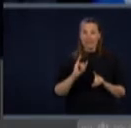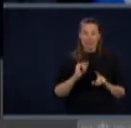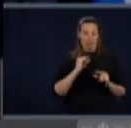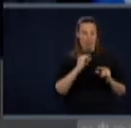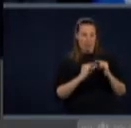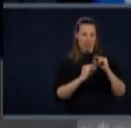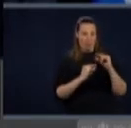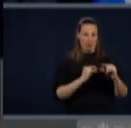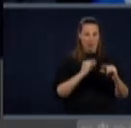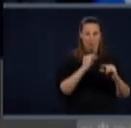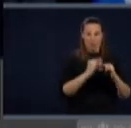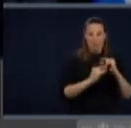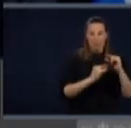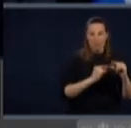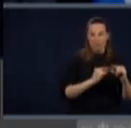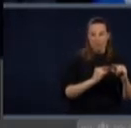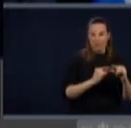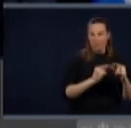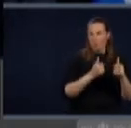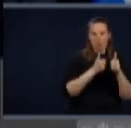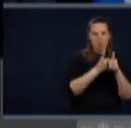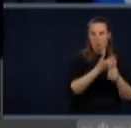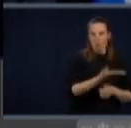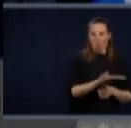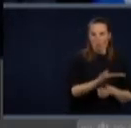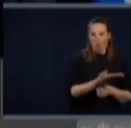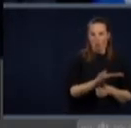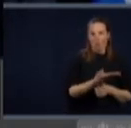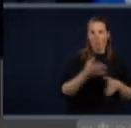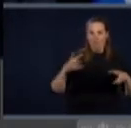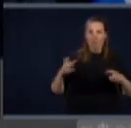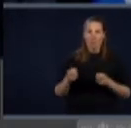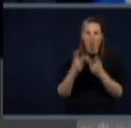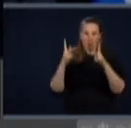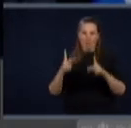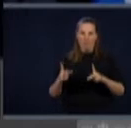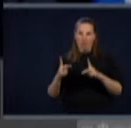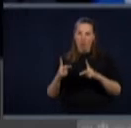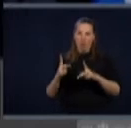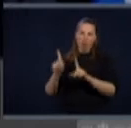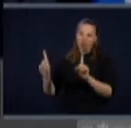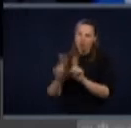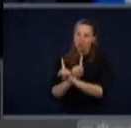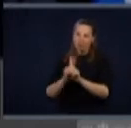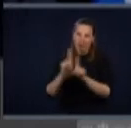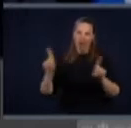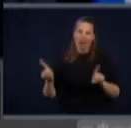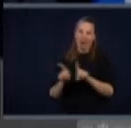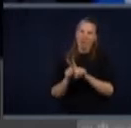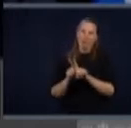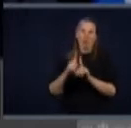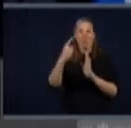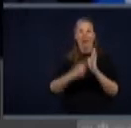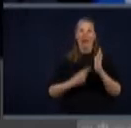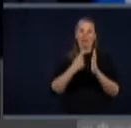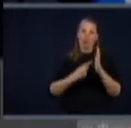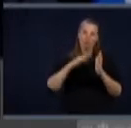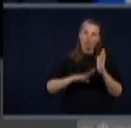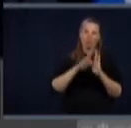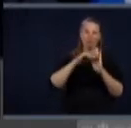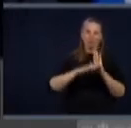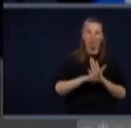progressive va être annulée par des mouvements de population qui ne doivent pas avoir lieu actuellement. Je rêve